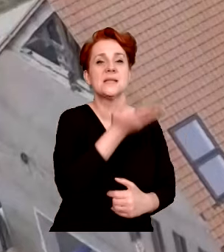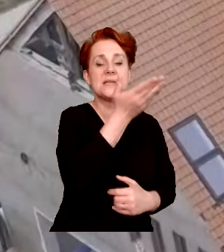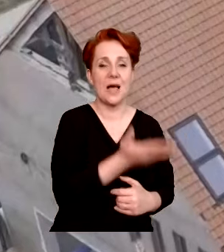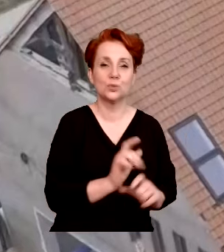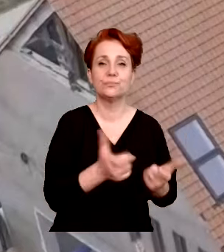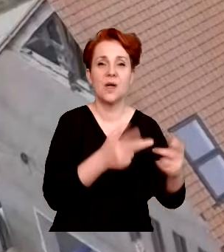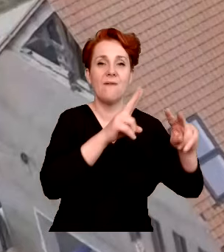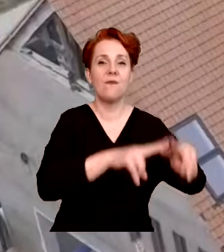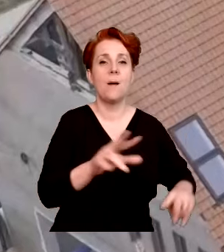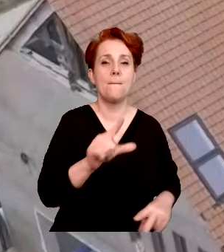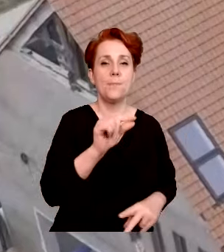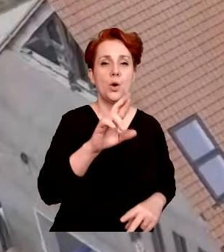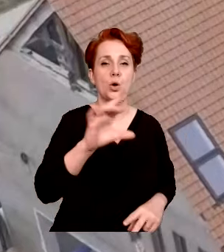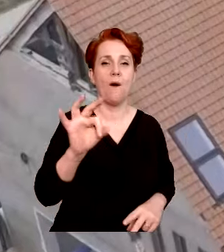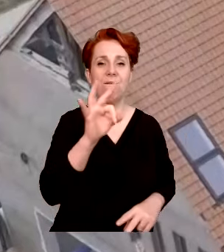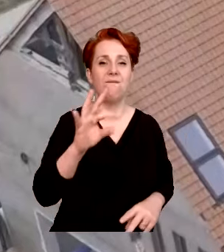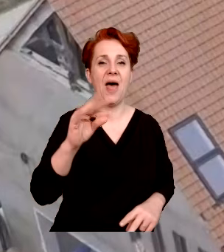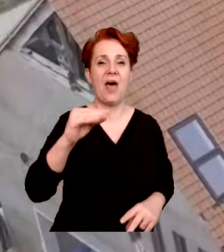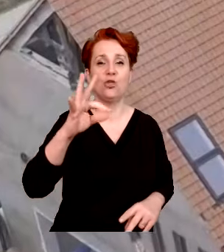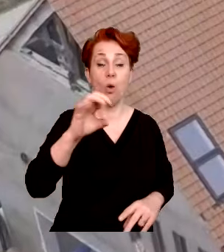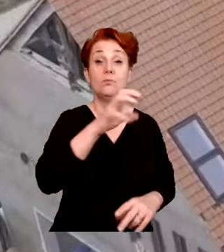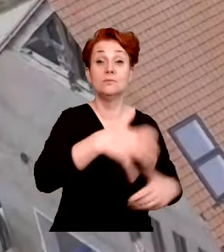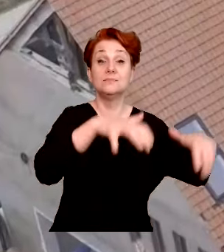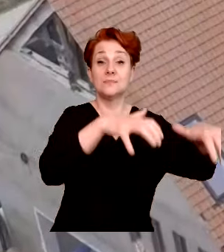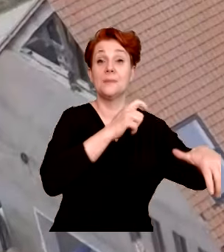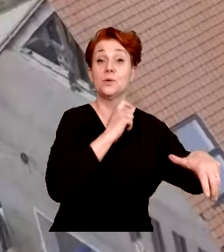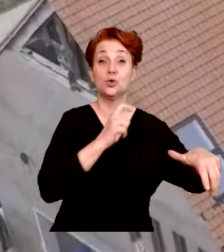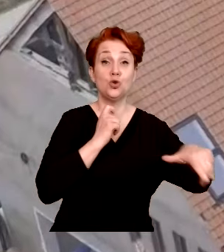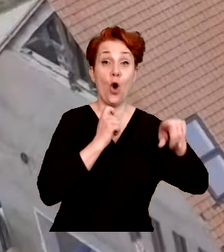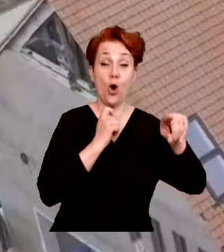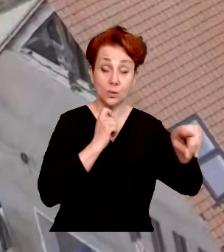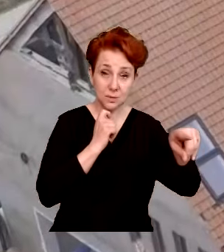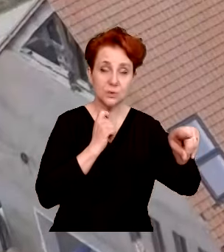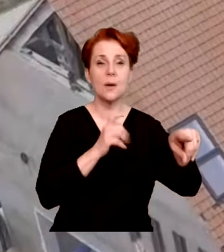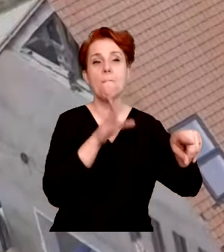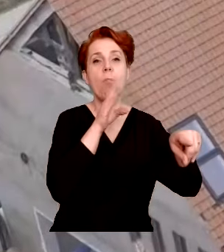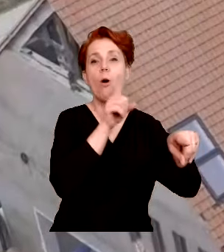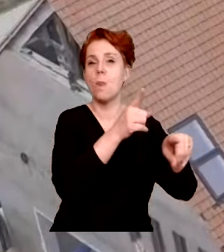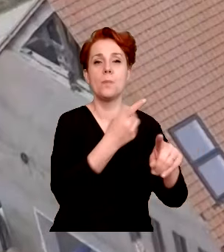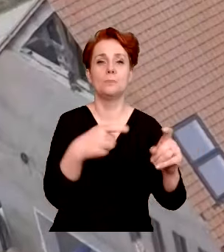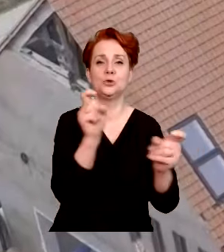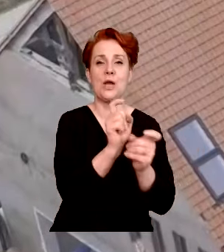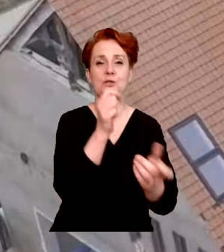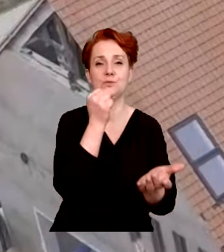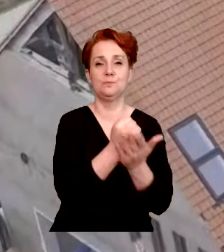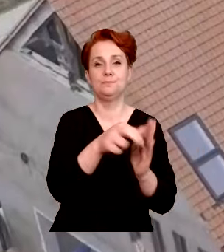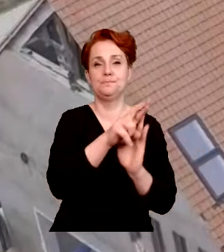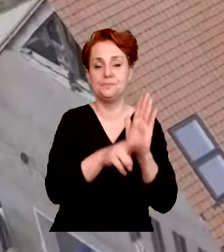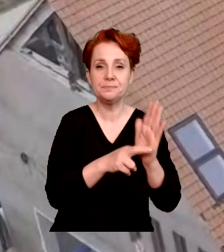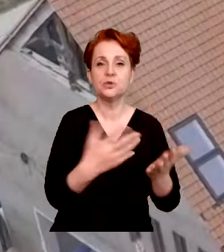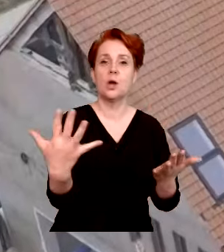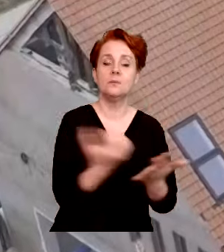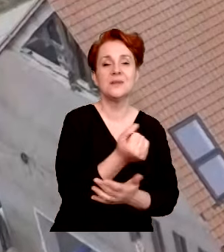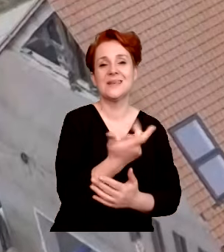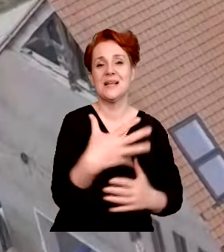Fundacja Profeto, której prezesem jest ksiądz Michał Olszewski, miała w sposób niezgodny z przepisami otrzymać kilkadziesiąt